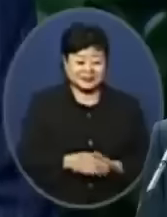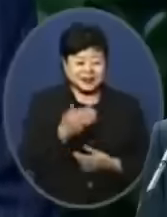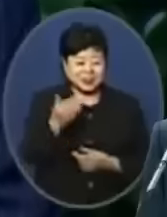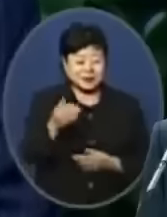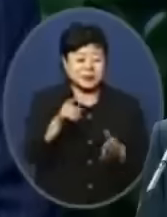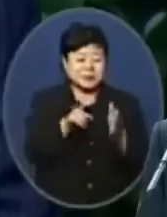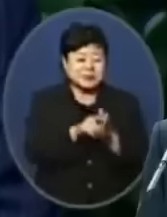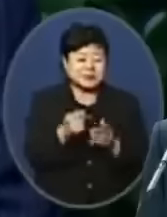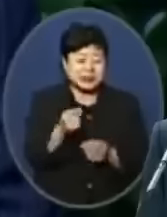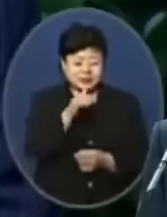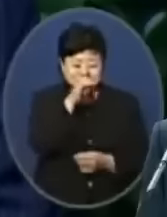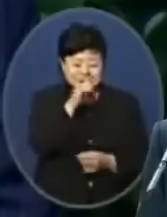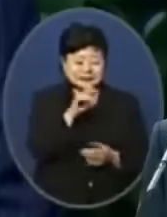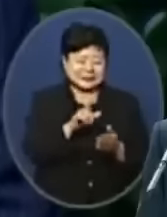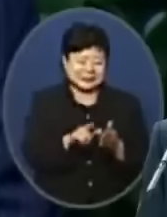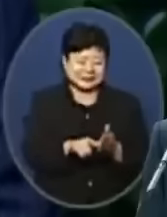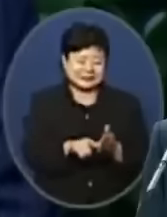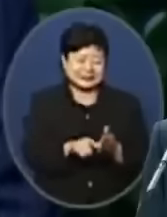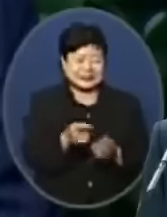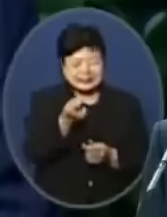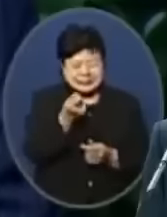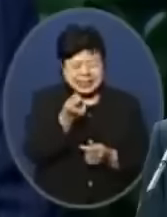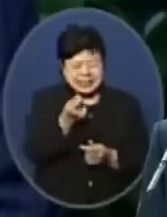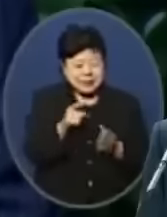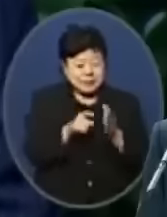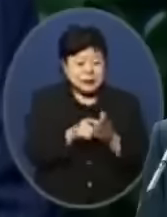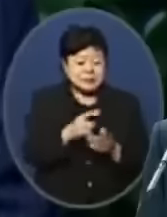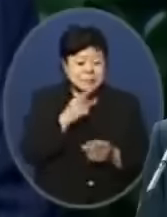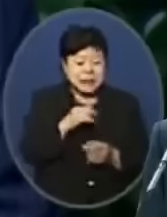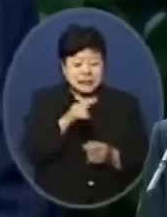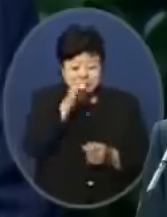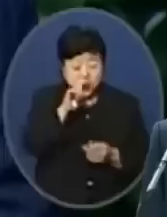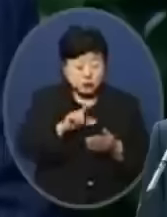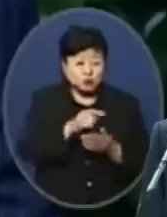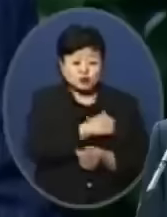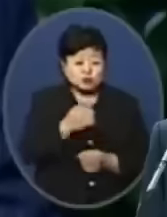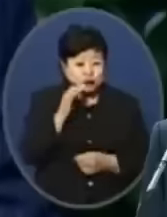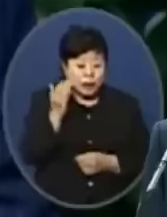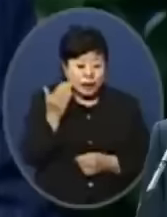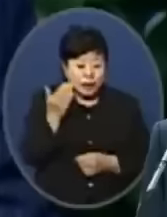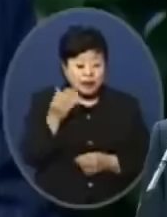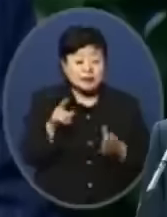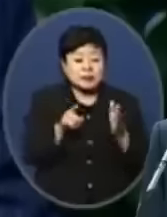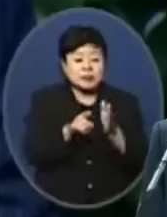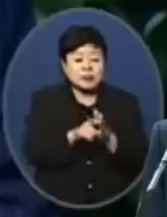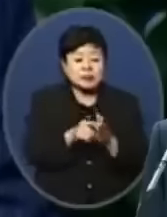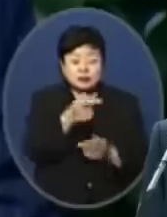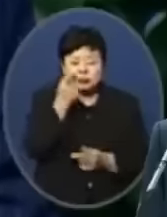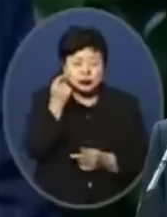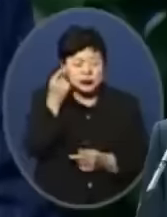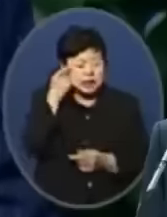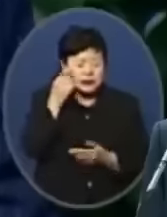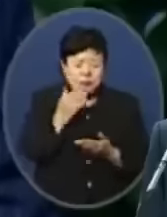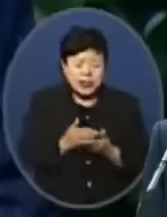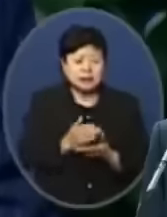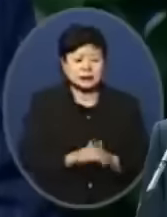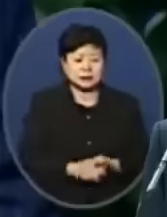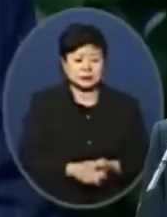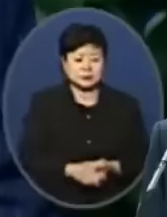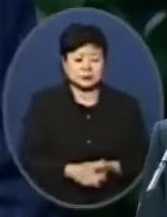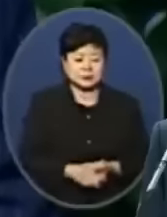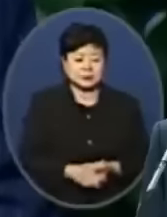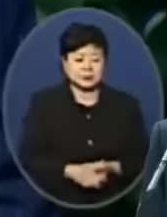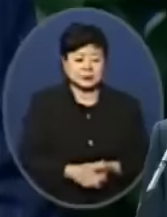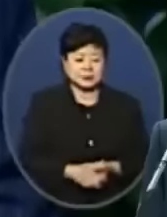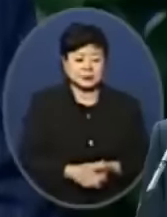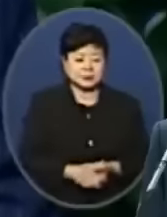여러분, 믿음을 가지고 있을 때 계좌시만한 믿음만 있어도 충분하기 때문에 믿음이 모자란다고 생각하지 말아야 되는 것입니다.